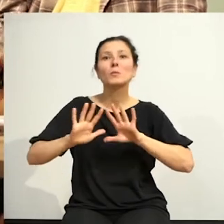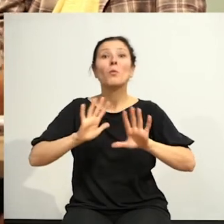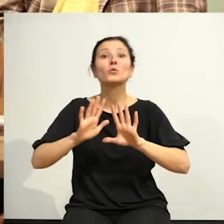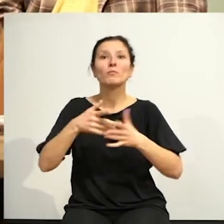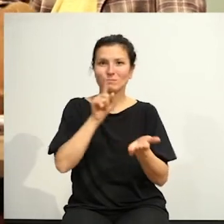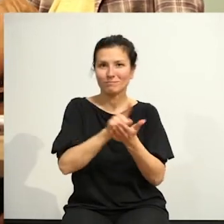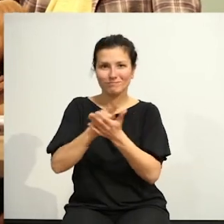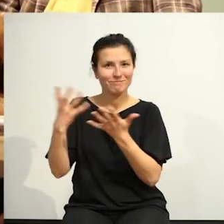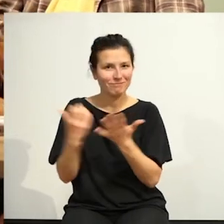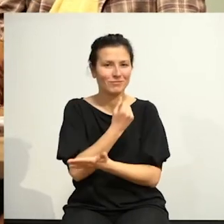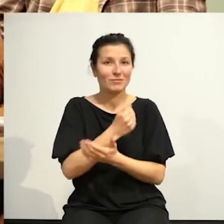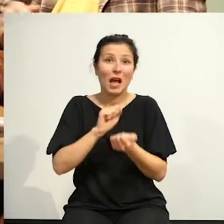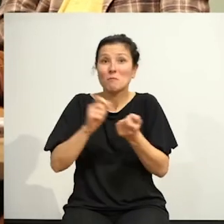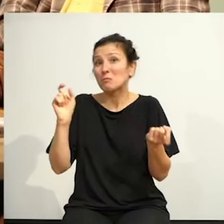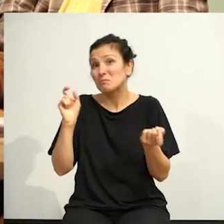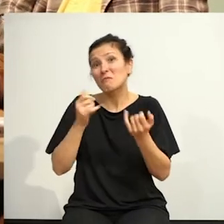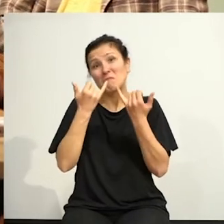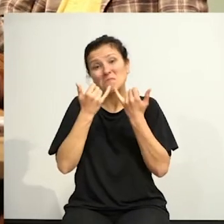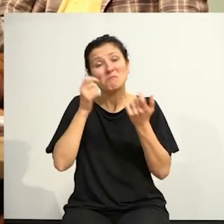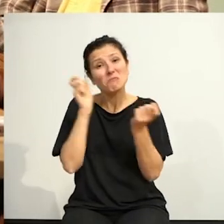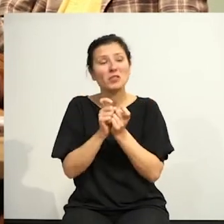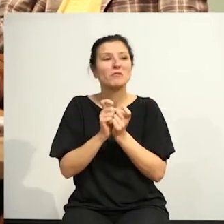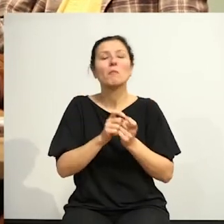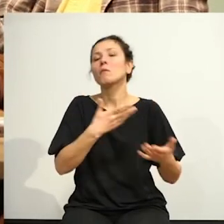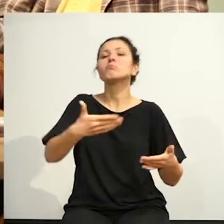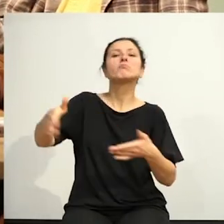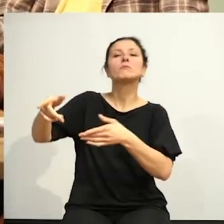prawda? Zapędziłaby go do kuchni